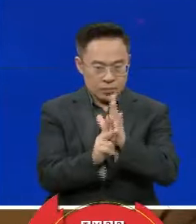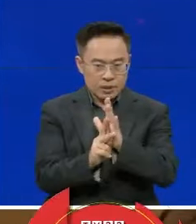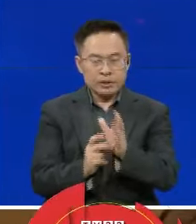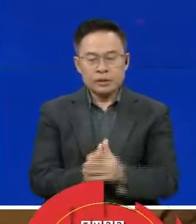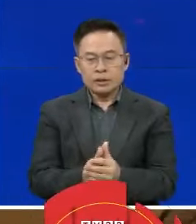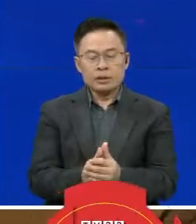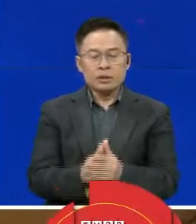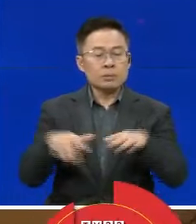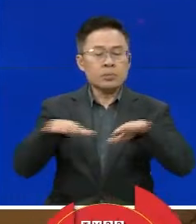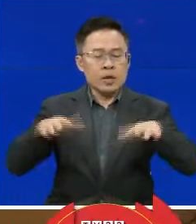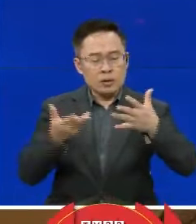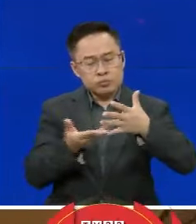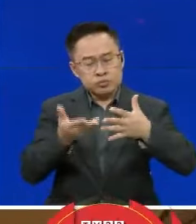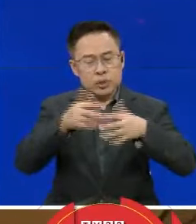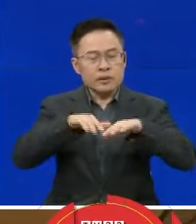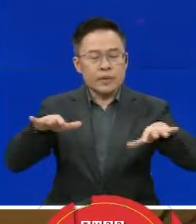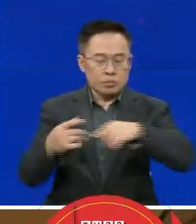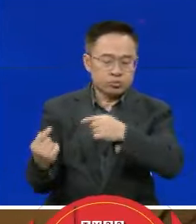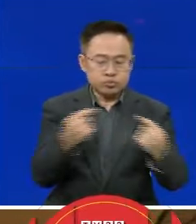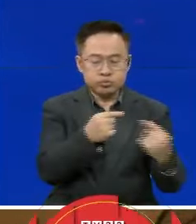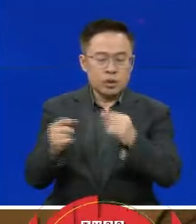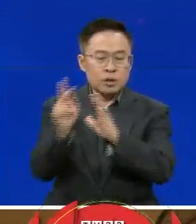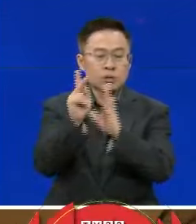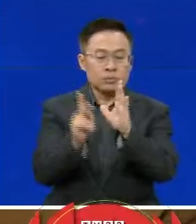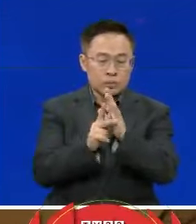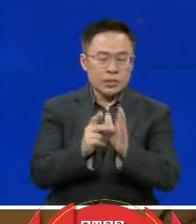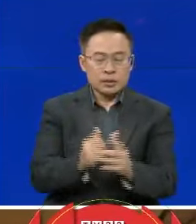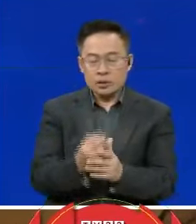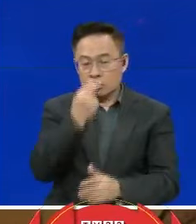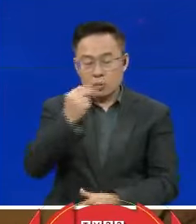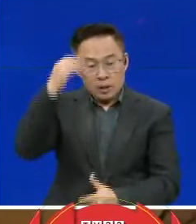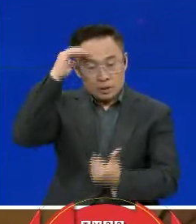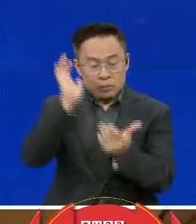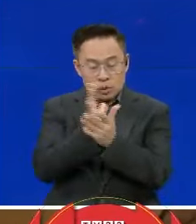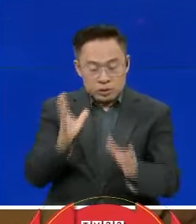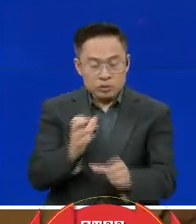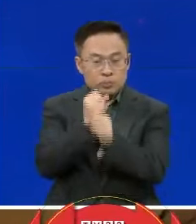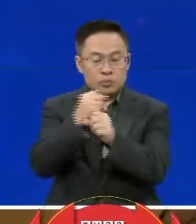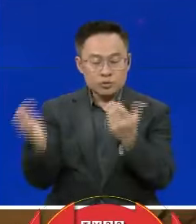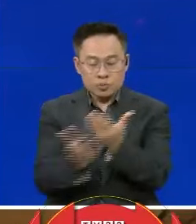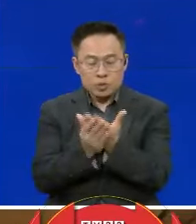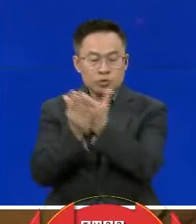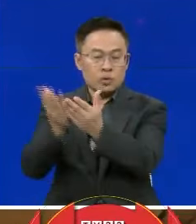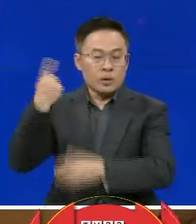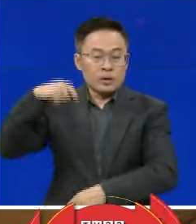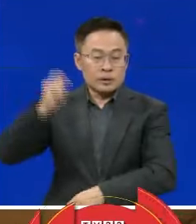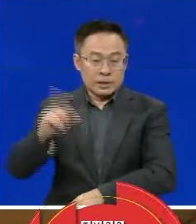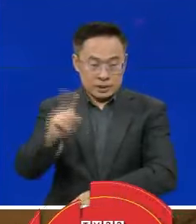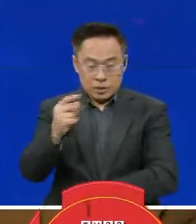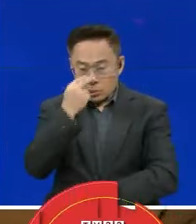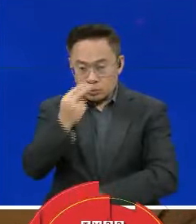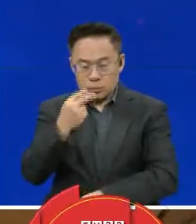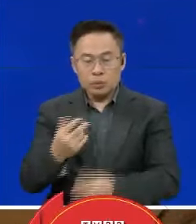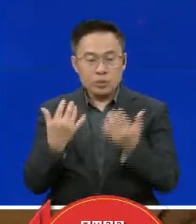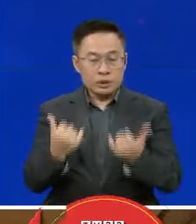ไปตามปกติซึ่งก็ต้องดูว่าหลังจากนี้พนักงานสอบสวนจะทำสำนวนยังไงเท่าที่ทราบคดี นี้นอกจากจะด